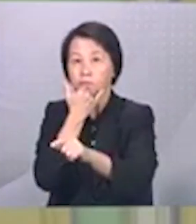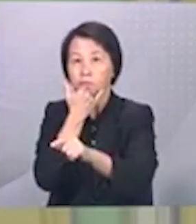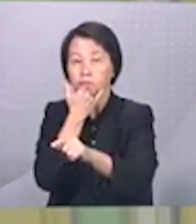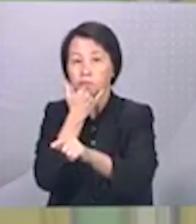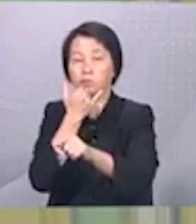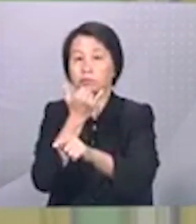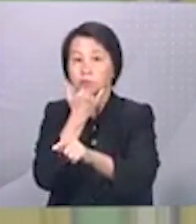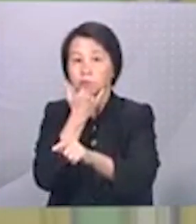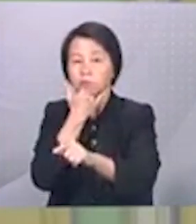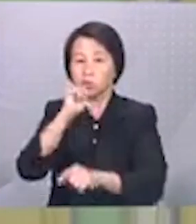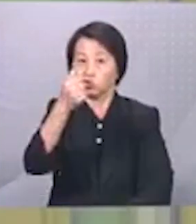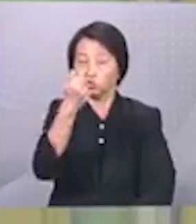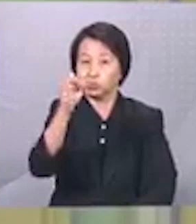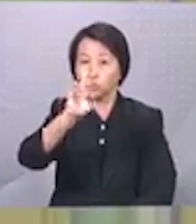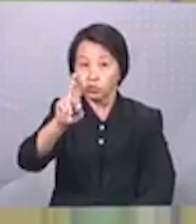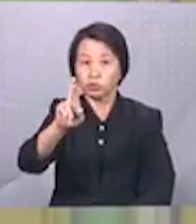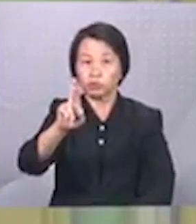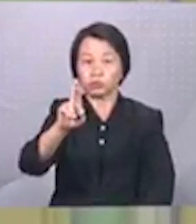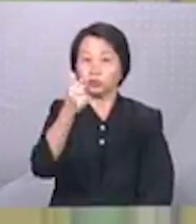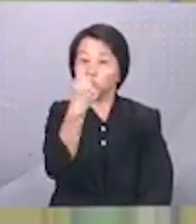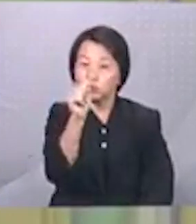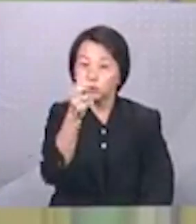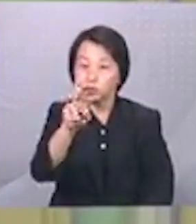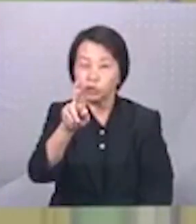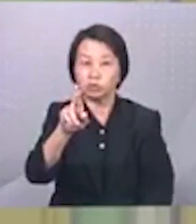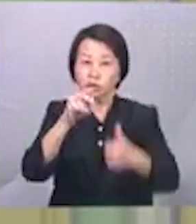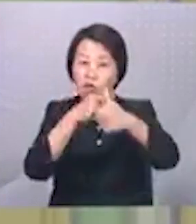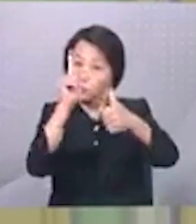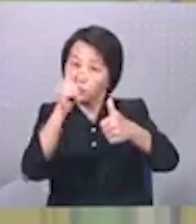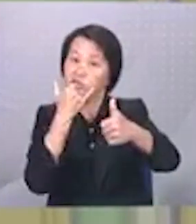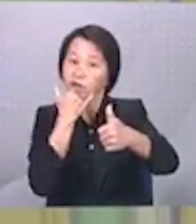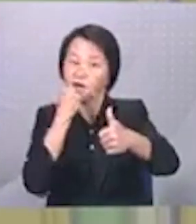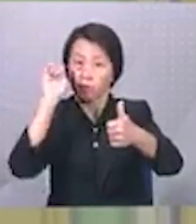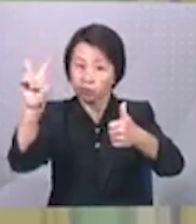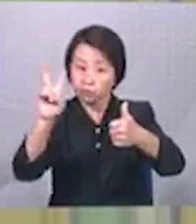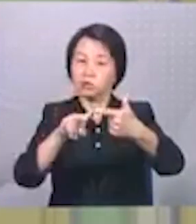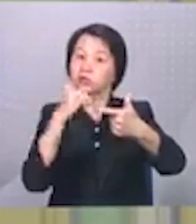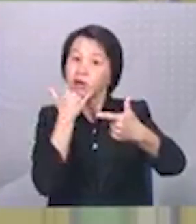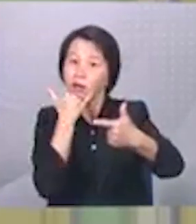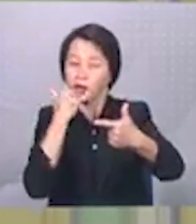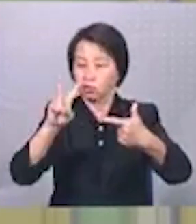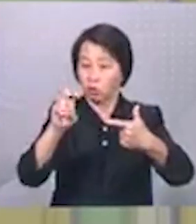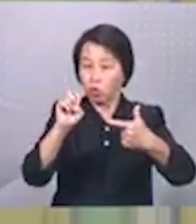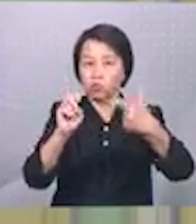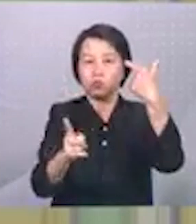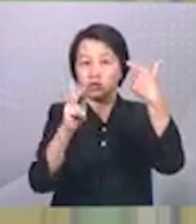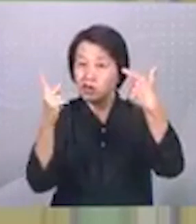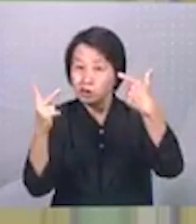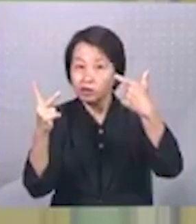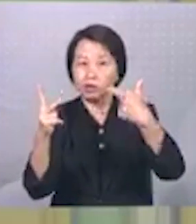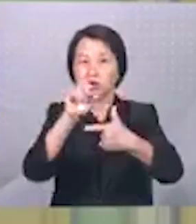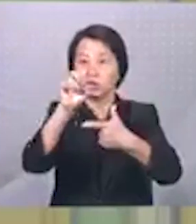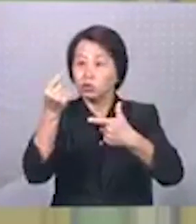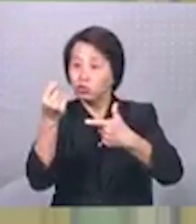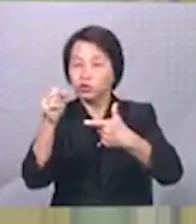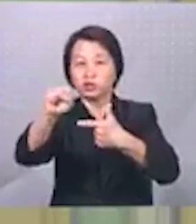10.000 Singapore In Singapore oleh Kesalahan kedua adalah Hai Rp20.000 singa